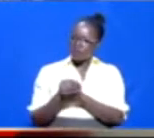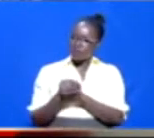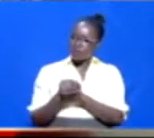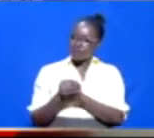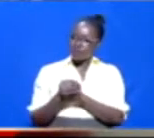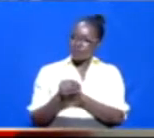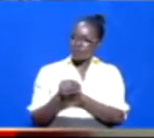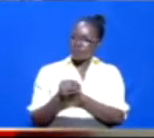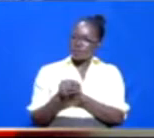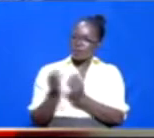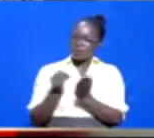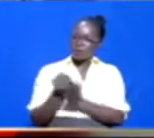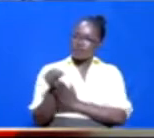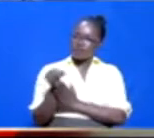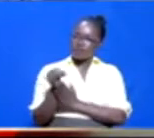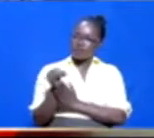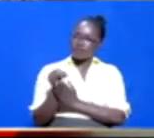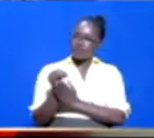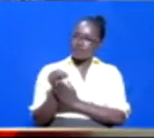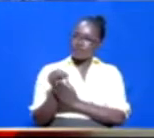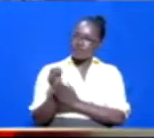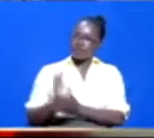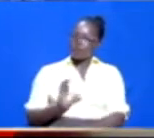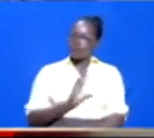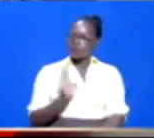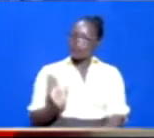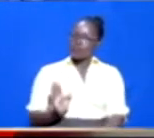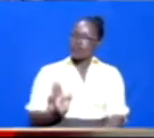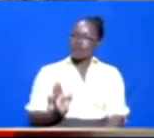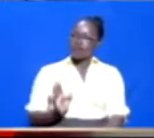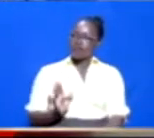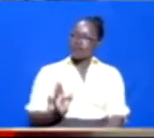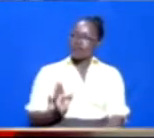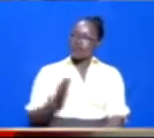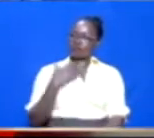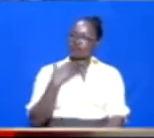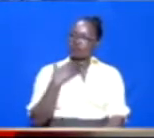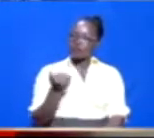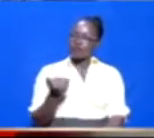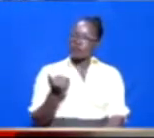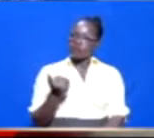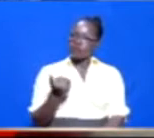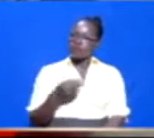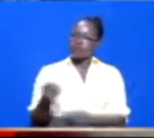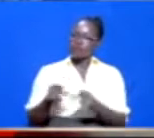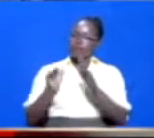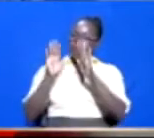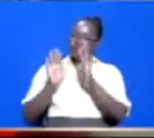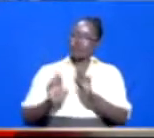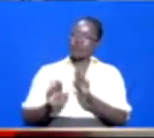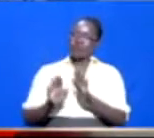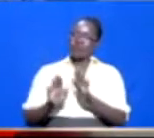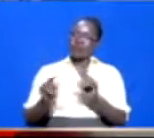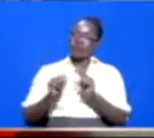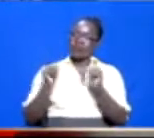za integrity, kwa hawa makomishona ambaye tunataka waje pale, aha. ni kitu muhimu sana na ni kitu kubwa, na hiyo